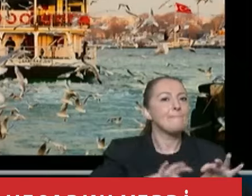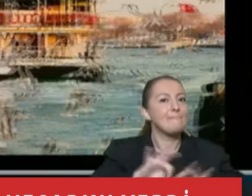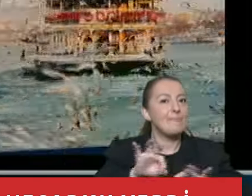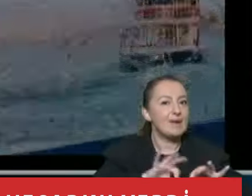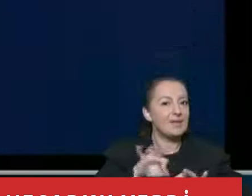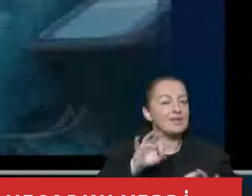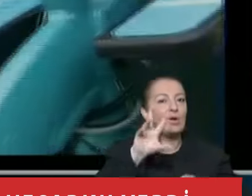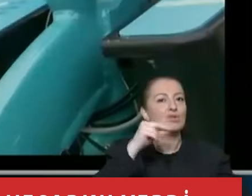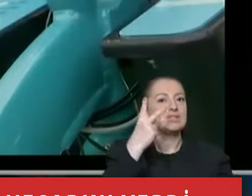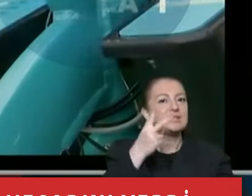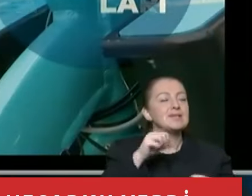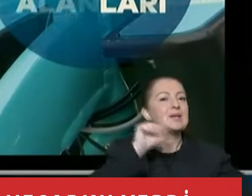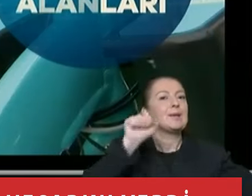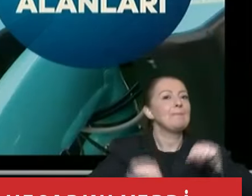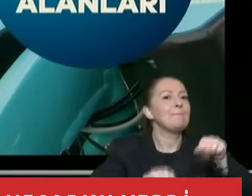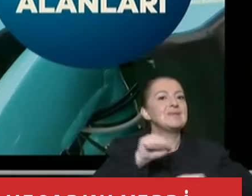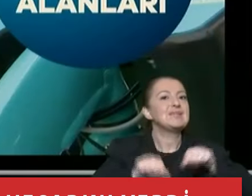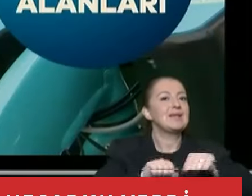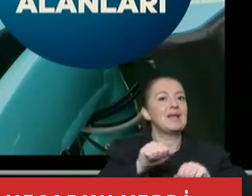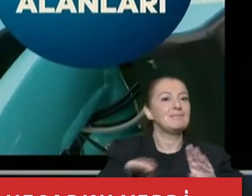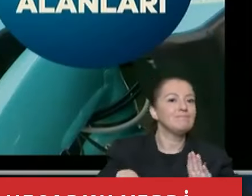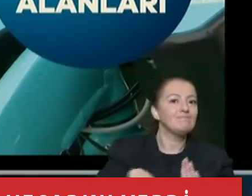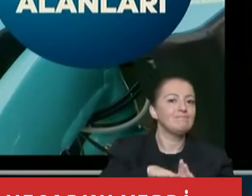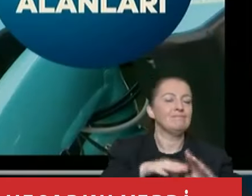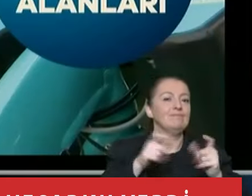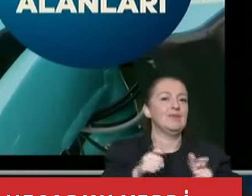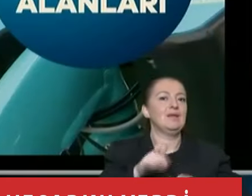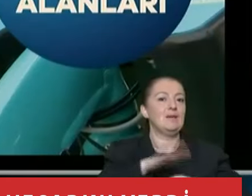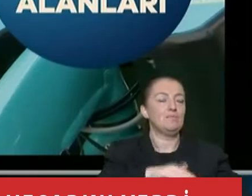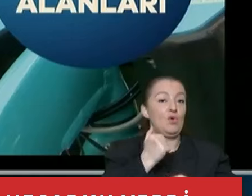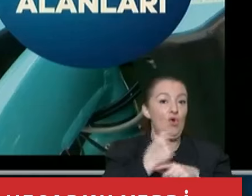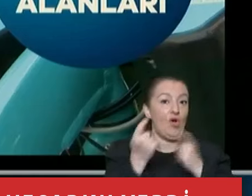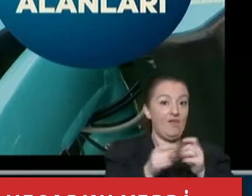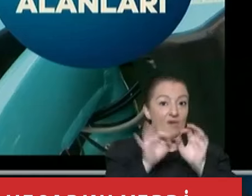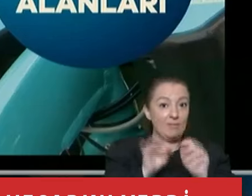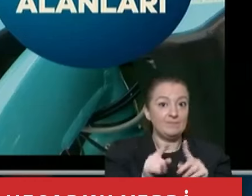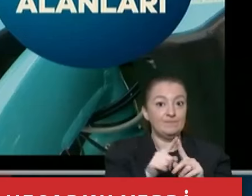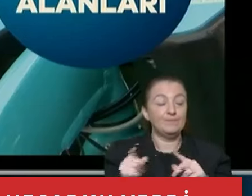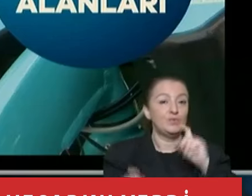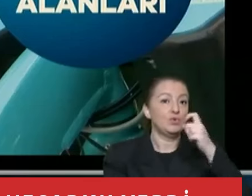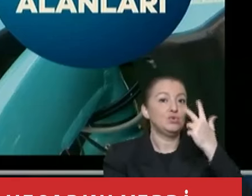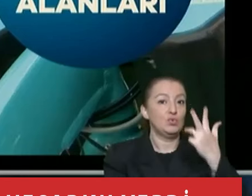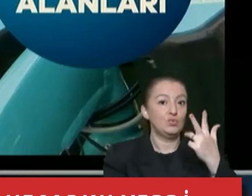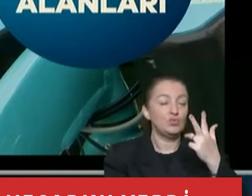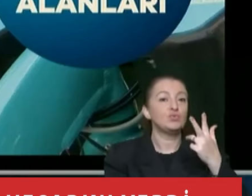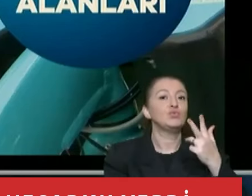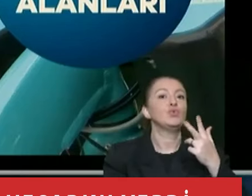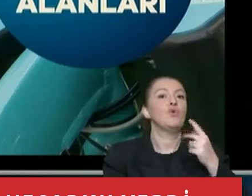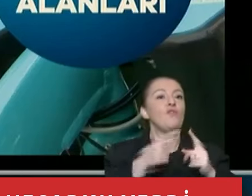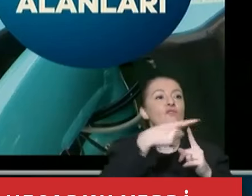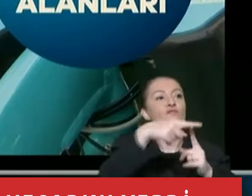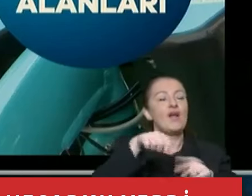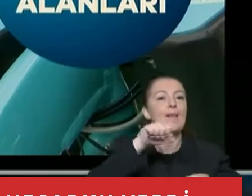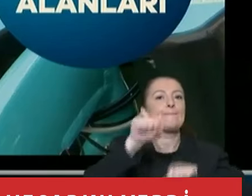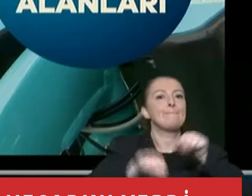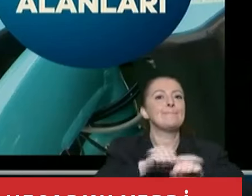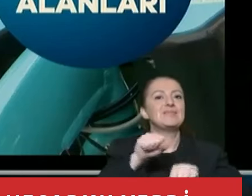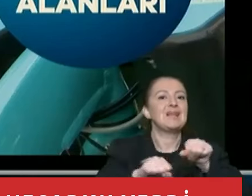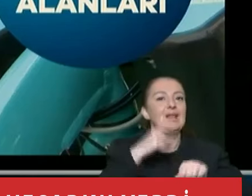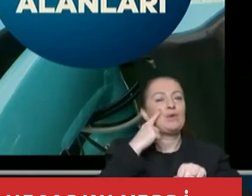32 bisiklet Park alanını yaptık göreve geldiğimizden bu yana 93 farklı bisiklet Park alanını tamamlamış